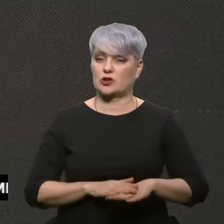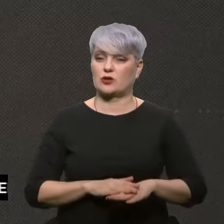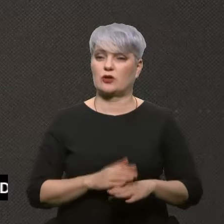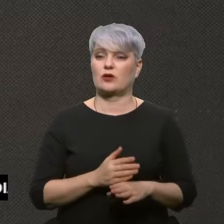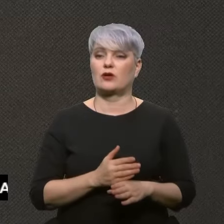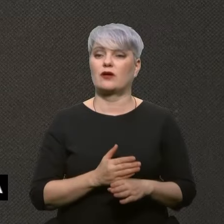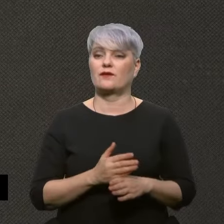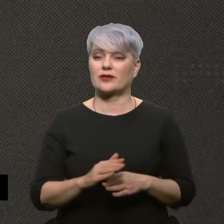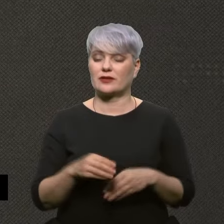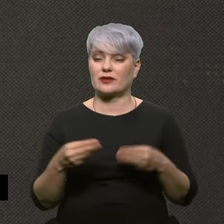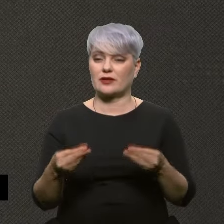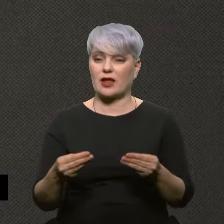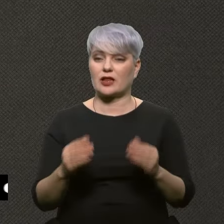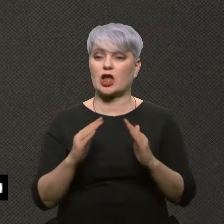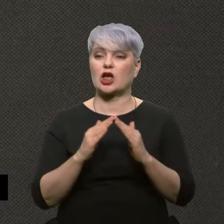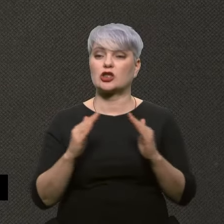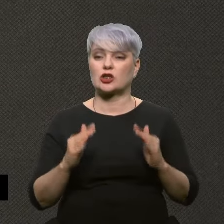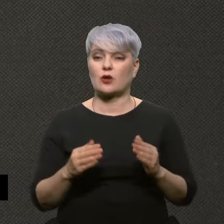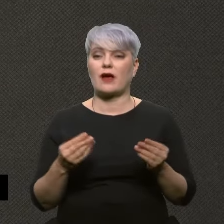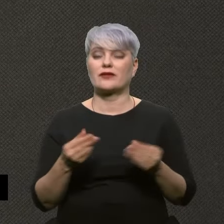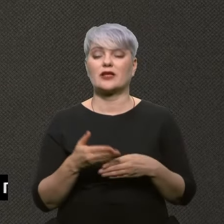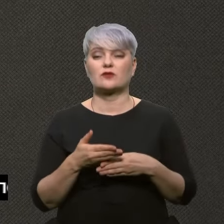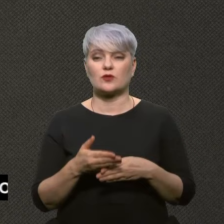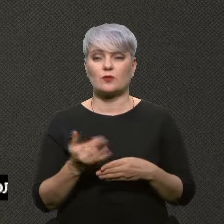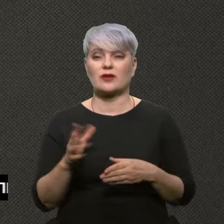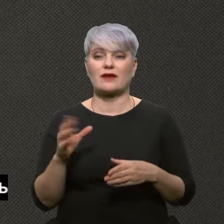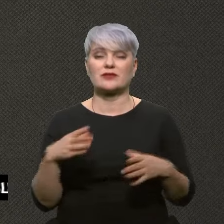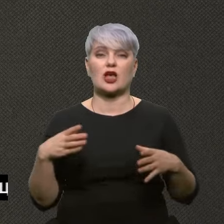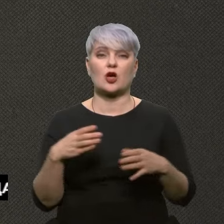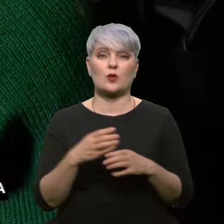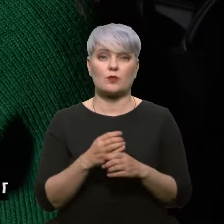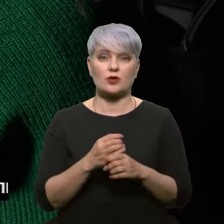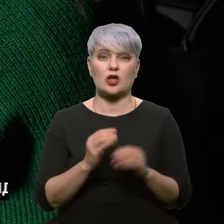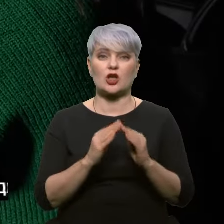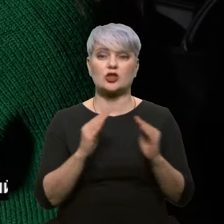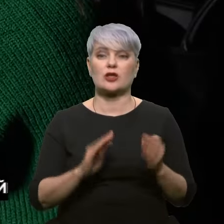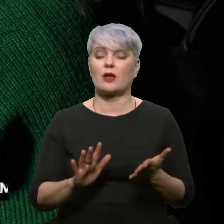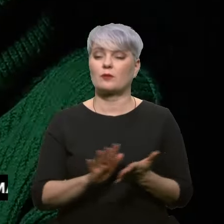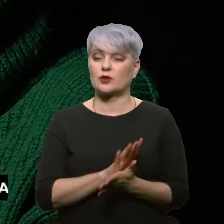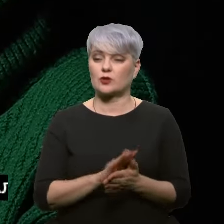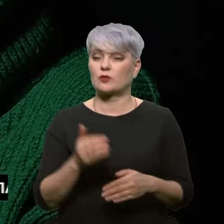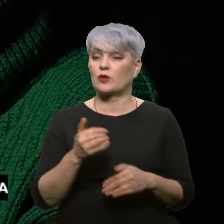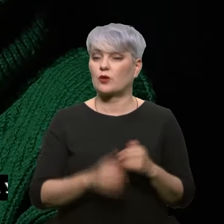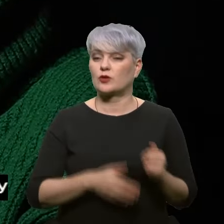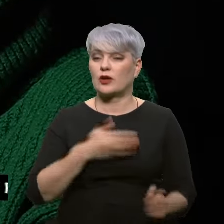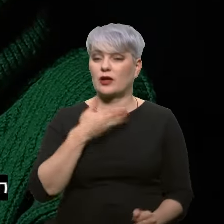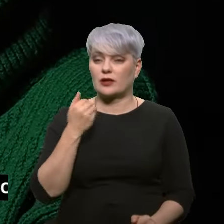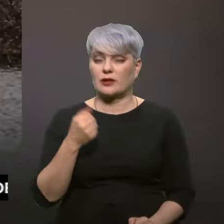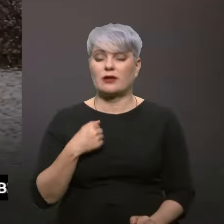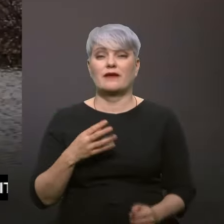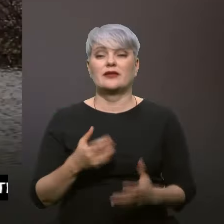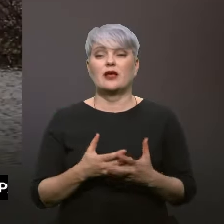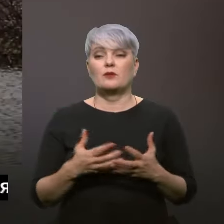як житло. Фінансову допомогу, зараз це все урізається, житла вже безкоштовно немає. Ну і вони все більше і